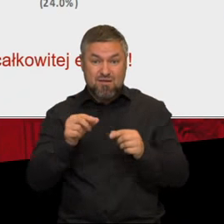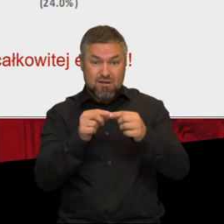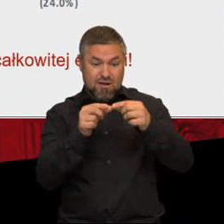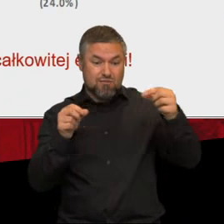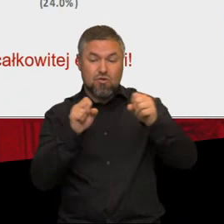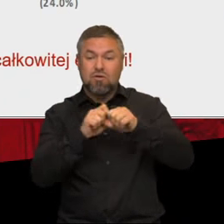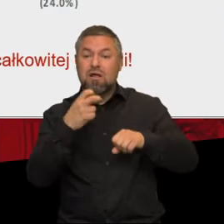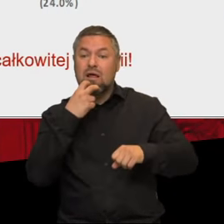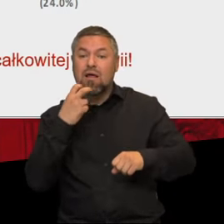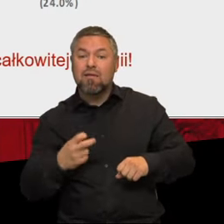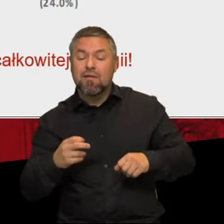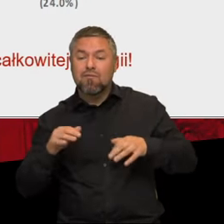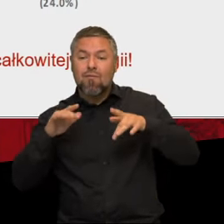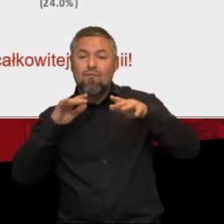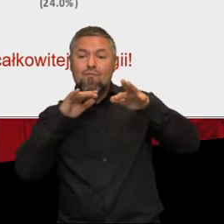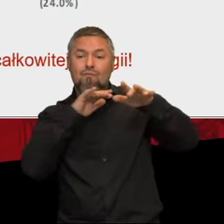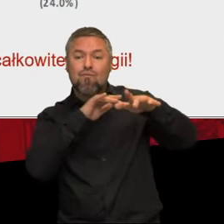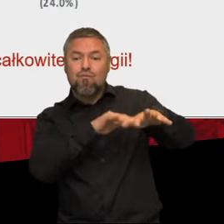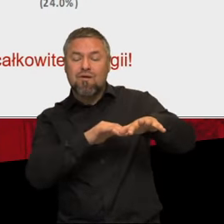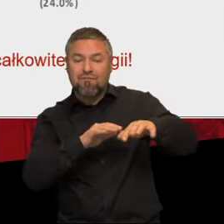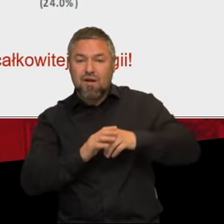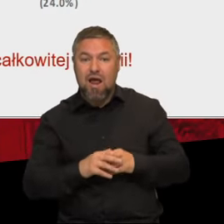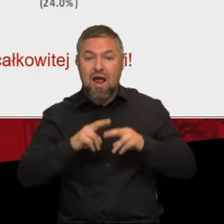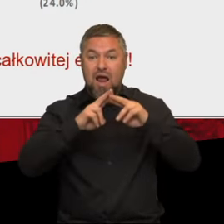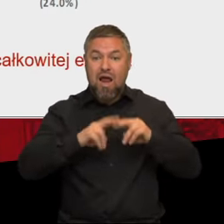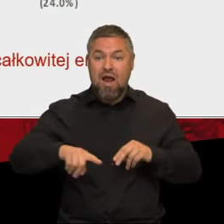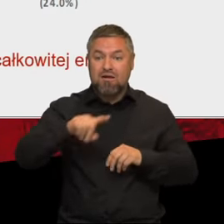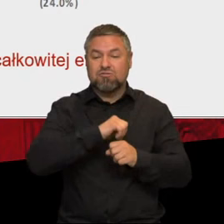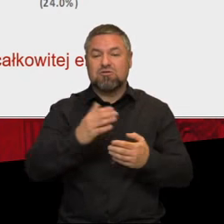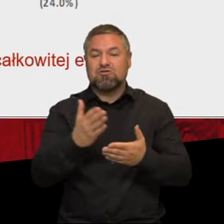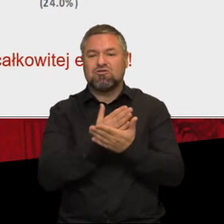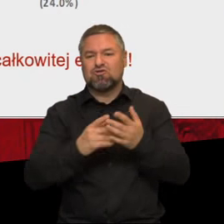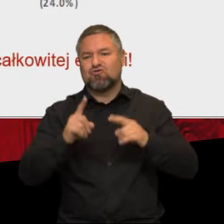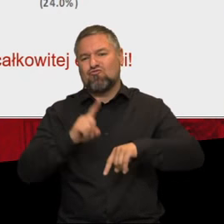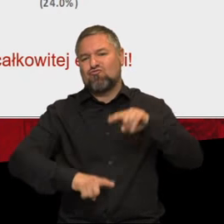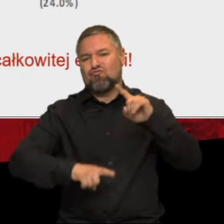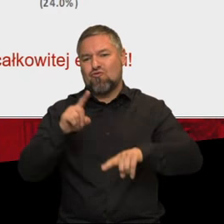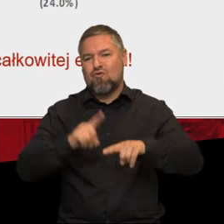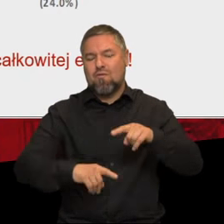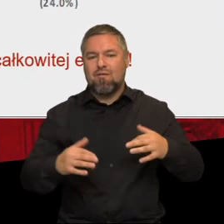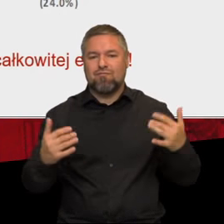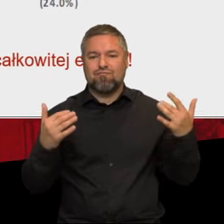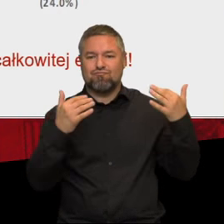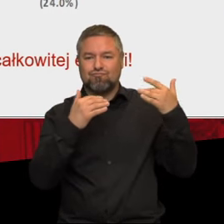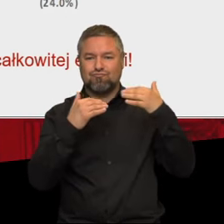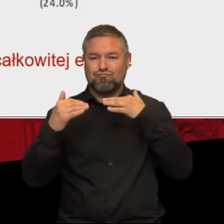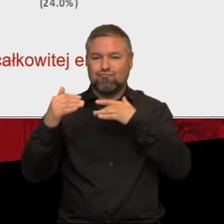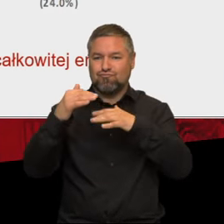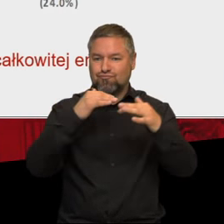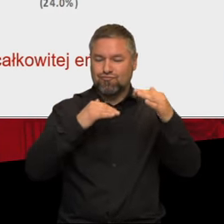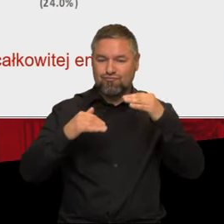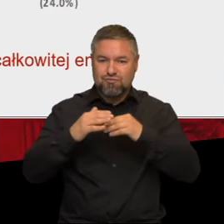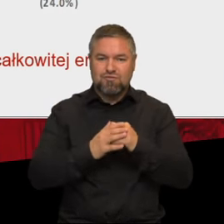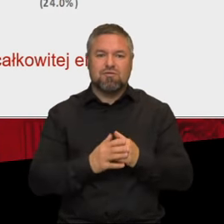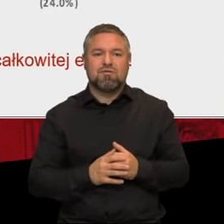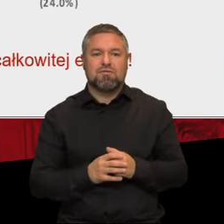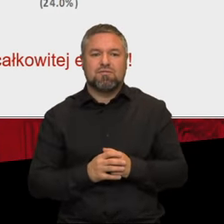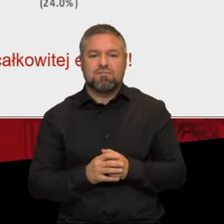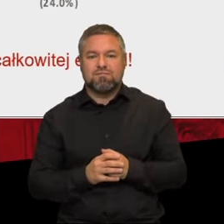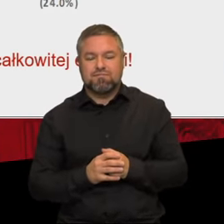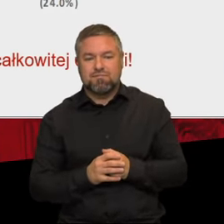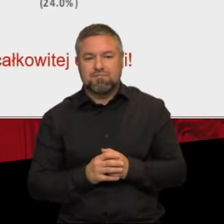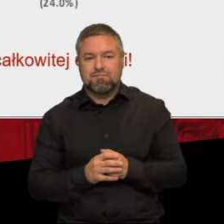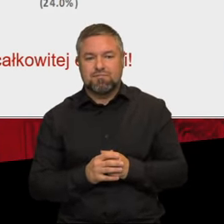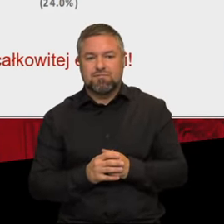oznacza energię oddziaływania elektronowego. Pozostałe składniki to są części klasyczne, czyli oddziaływanie kulombowskie, elektrostatyczne elektronów z